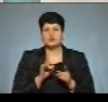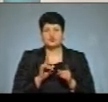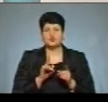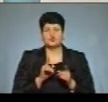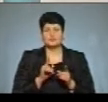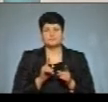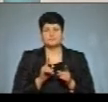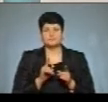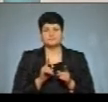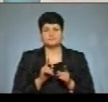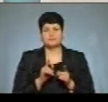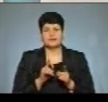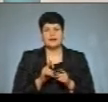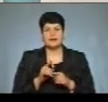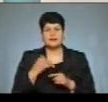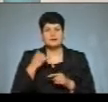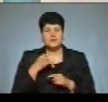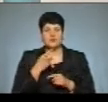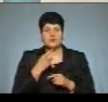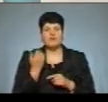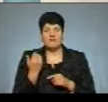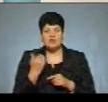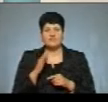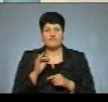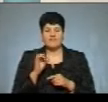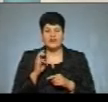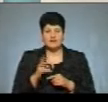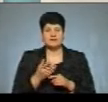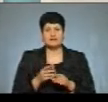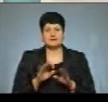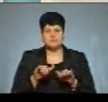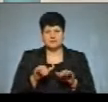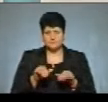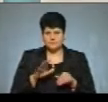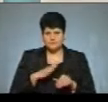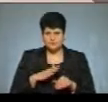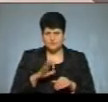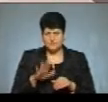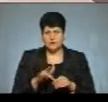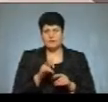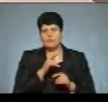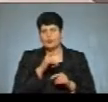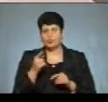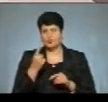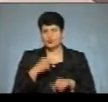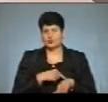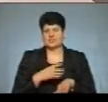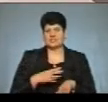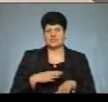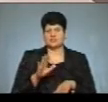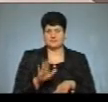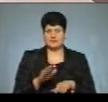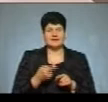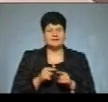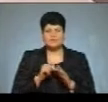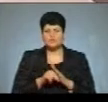бригад іде, і диспетчер в такому випадку каже, ваш виклик належить до невідкладного, бригада до вас приїде протягом години. Це не означає,